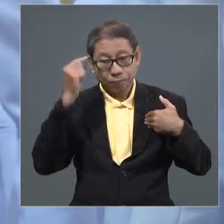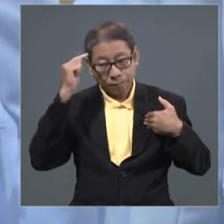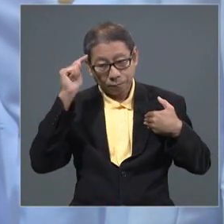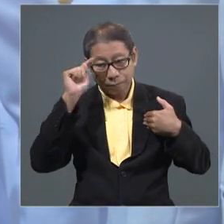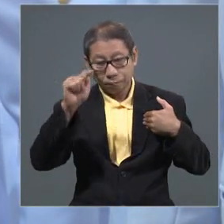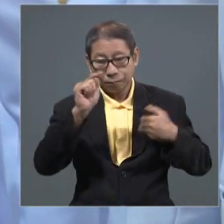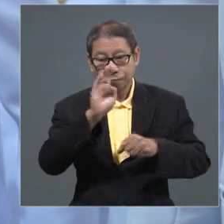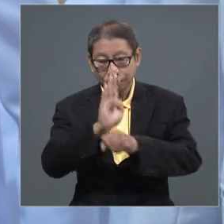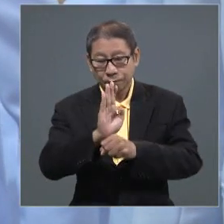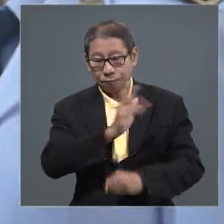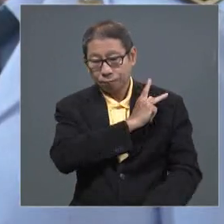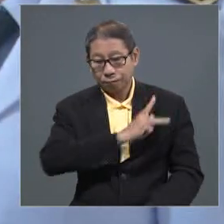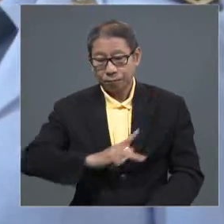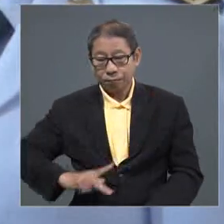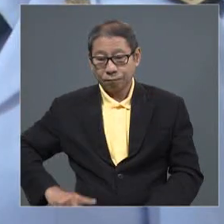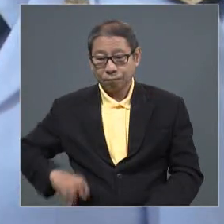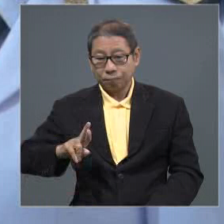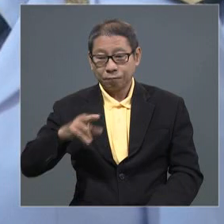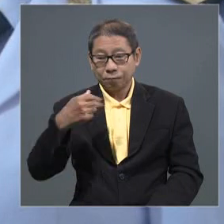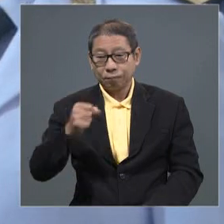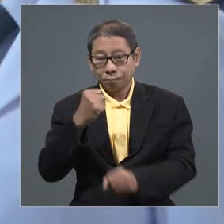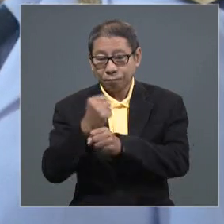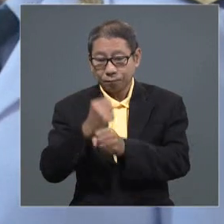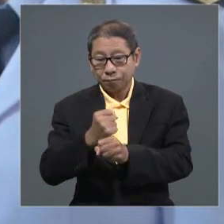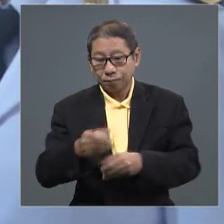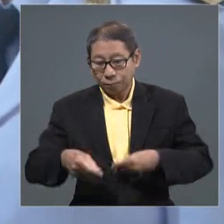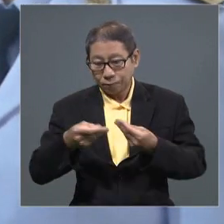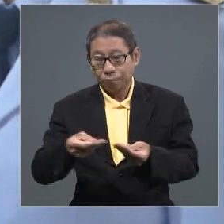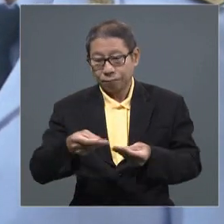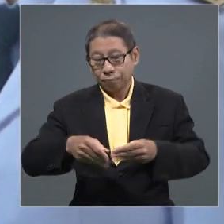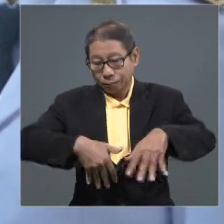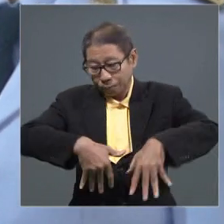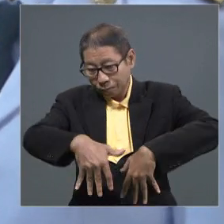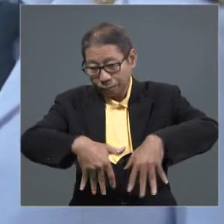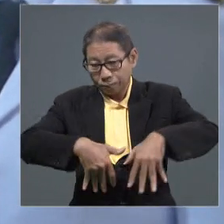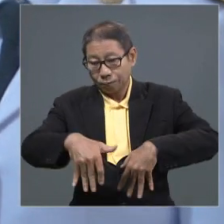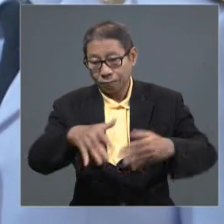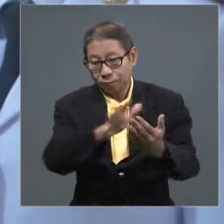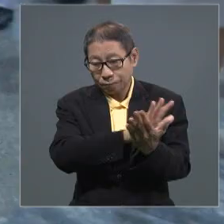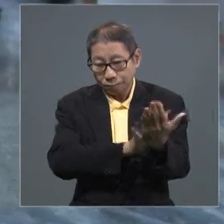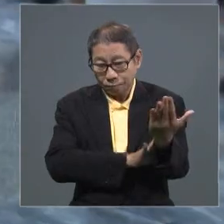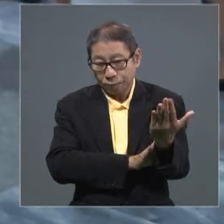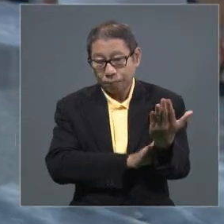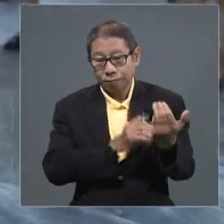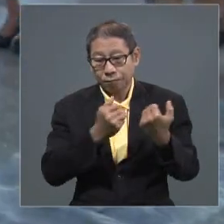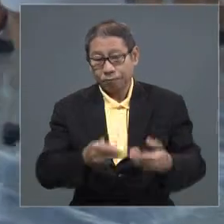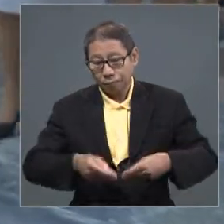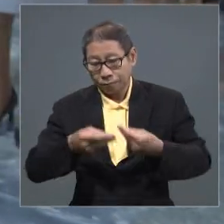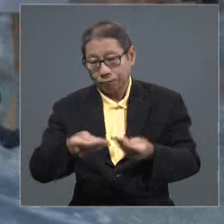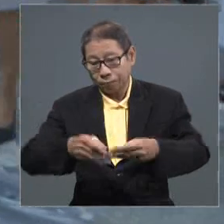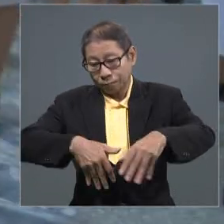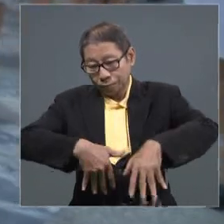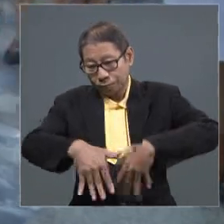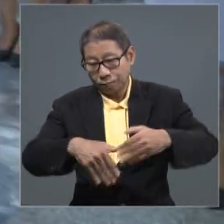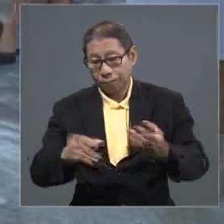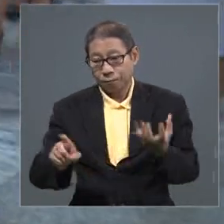ธิคุณที่พระองค์ทรงปฏิบัติพระราชกรณียกิจเพื่อประโยชน์สุขแก่อาณาประชาราษฎร์ให้บรรดาประสบกรณิกรมี